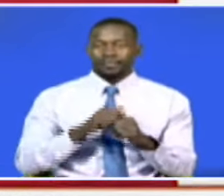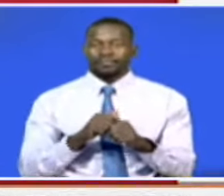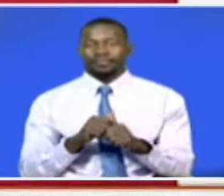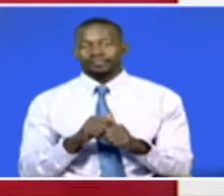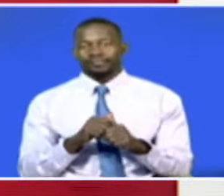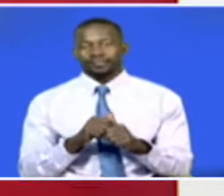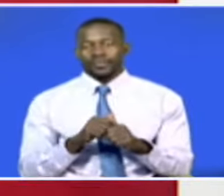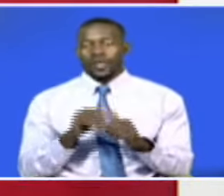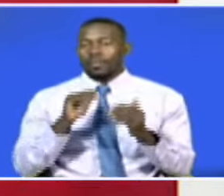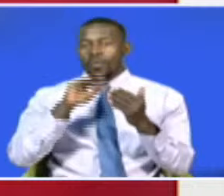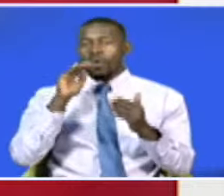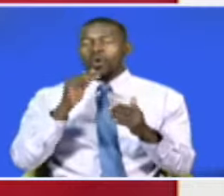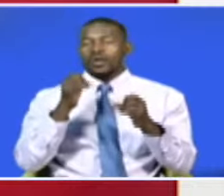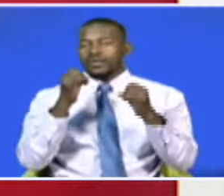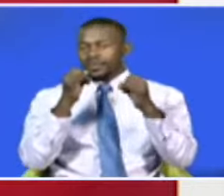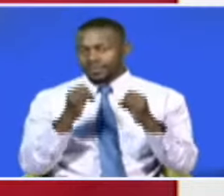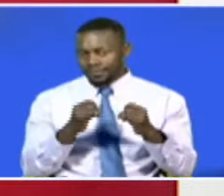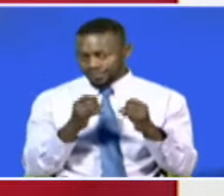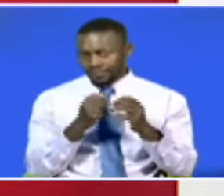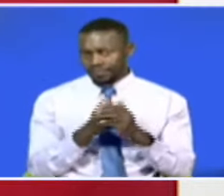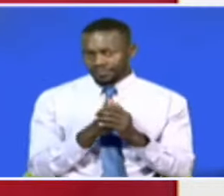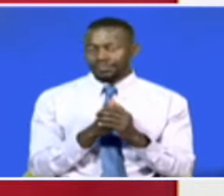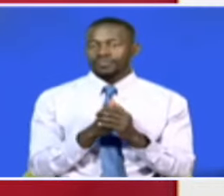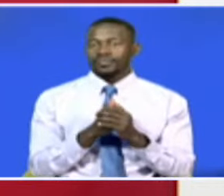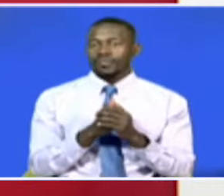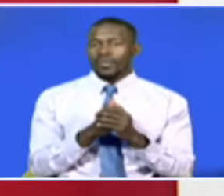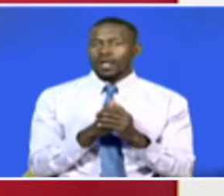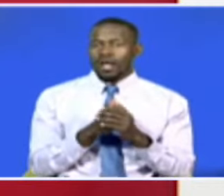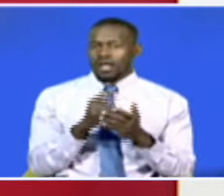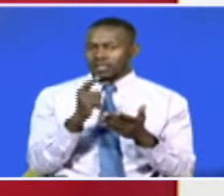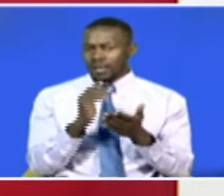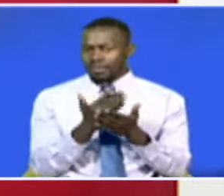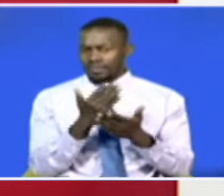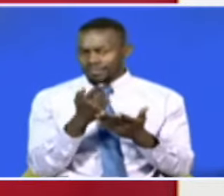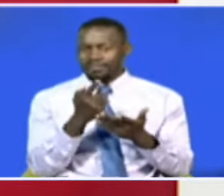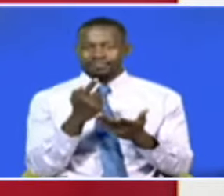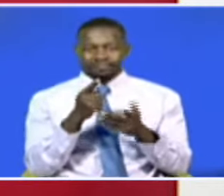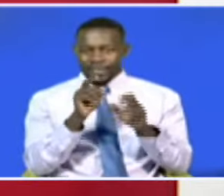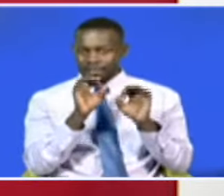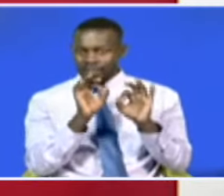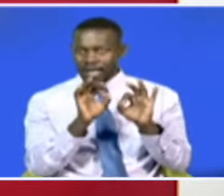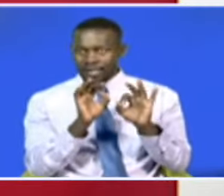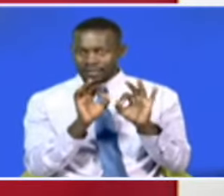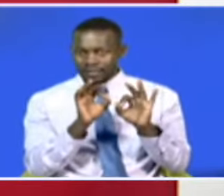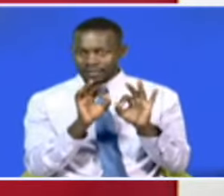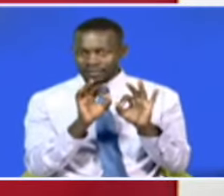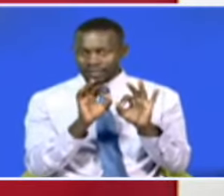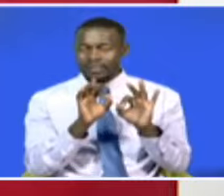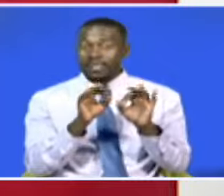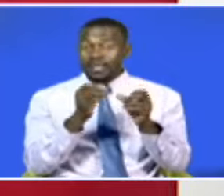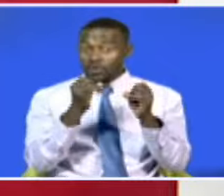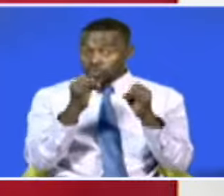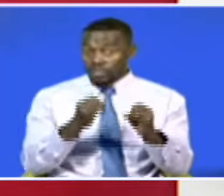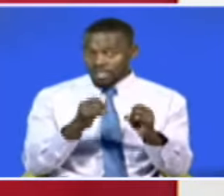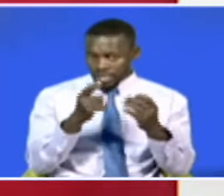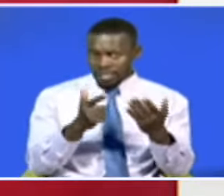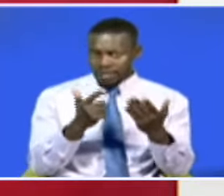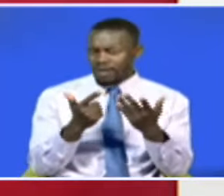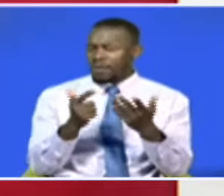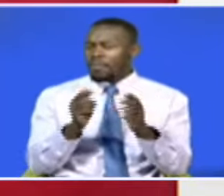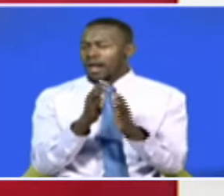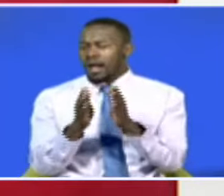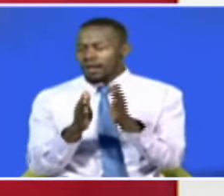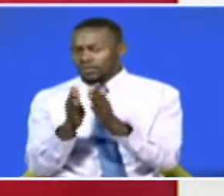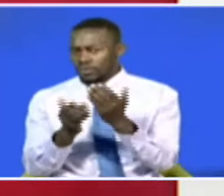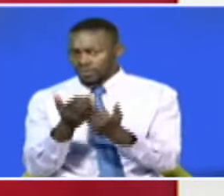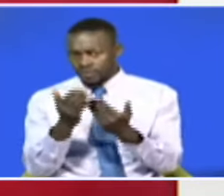Tukiendelea na taarifa zaidi, katika hatua ambayo inalenga kunasa na vile vile kukuza talanta za soka sehemu za shuleni, mpango wa